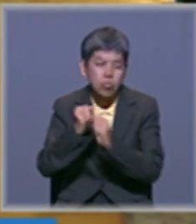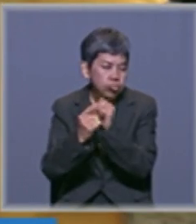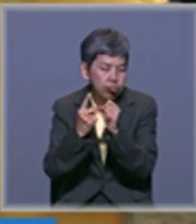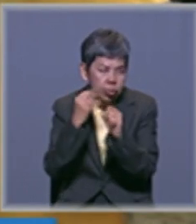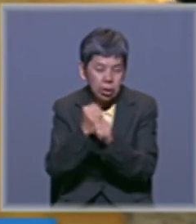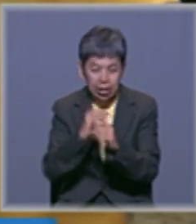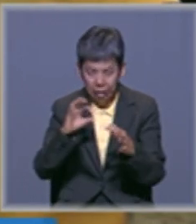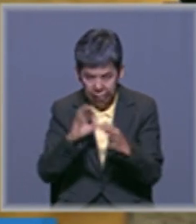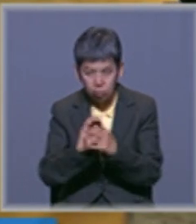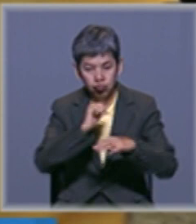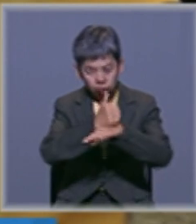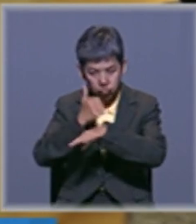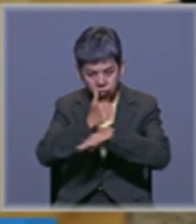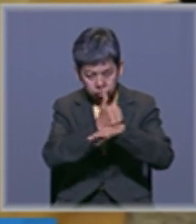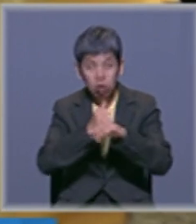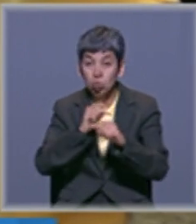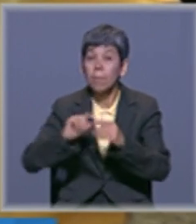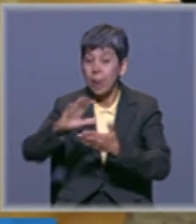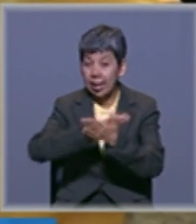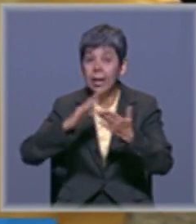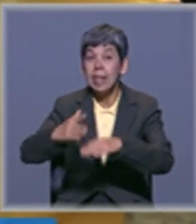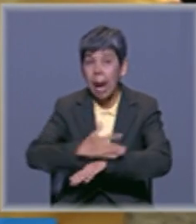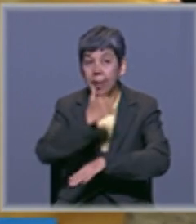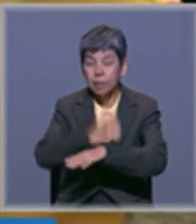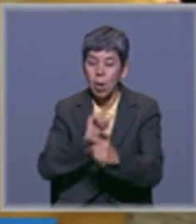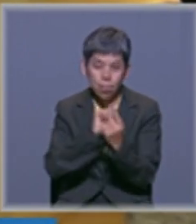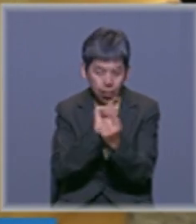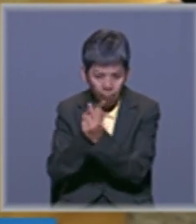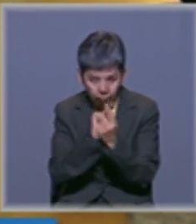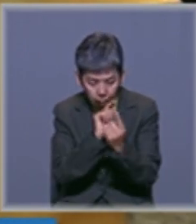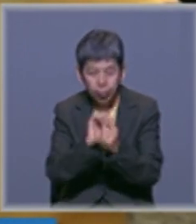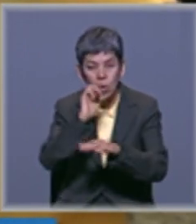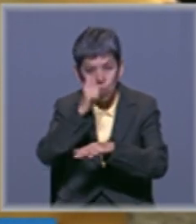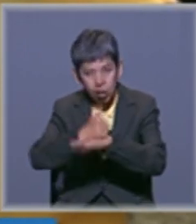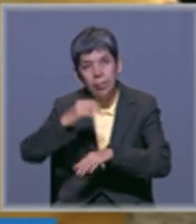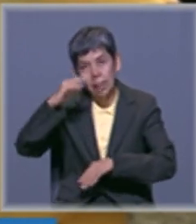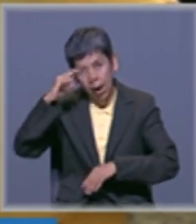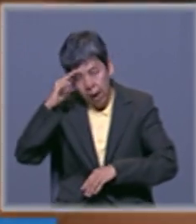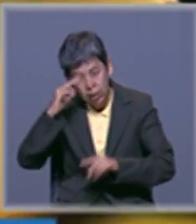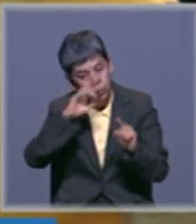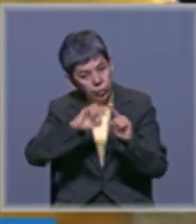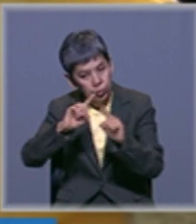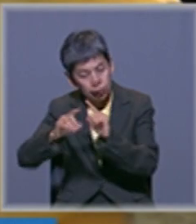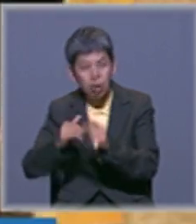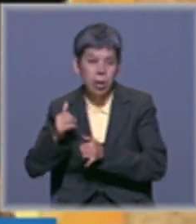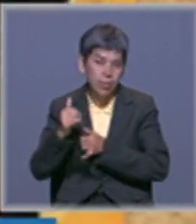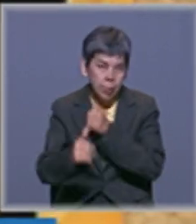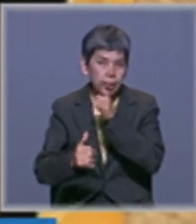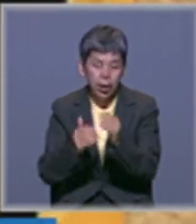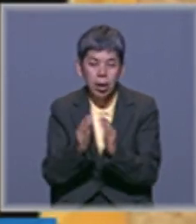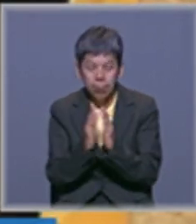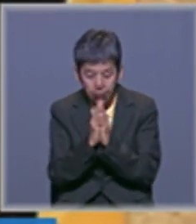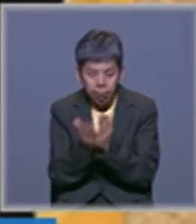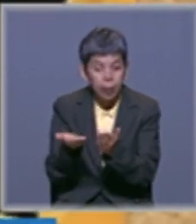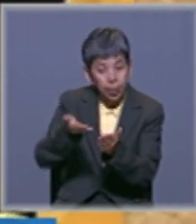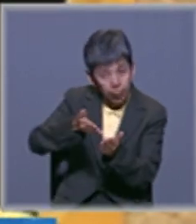ให้กับผู้นำทางการเมืองนะครับแล้วก็ผู้นำกองทัพท่านต่างๆได้เข้าไปรดน้ำดำหัว